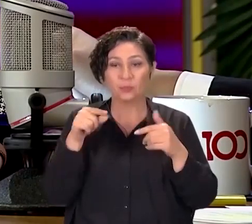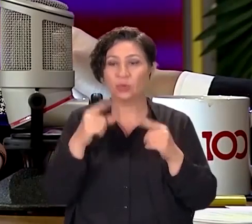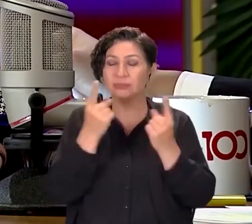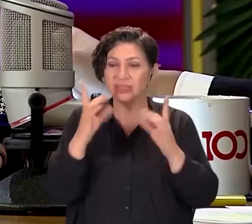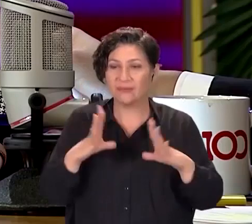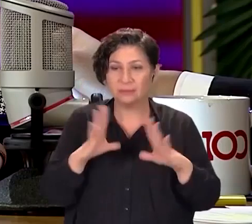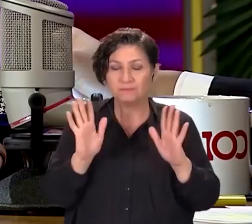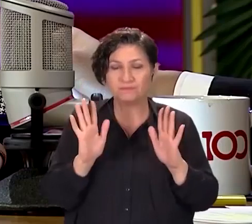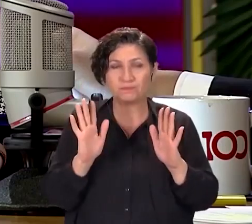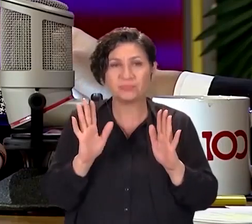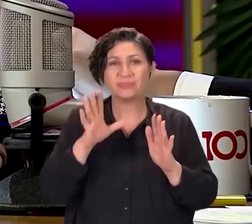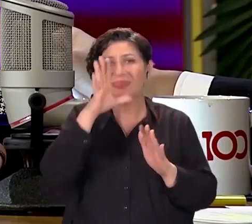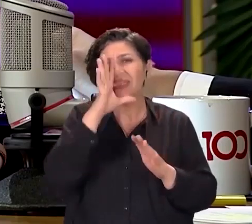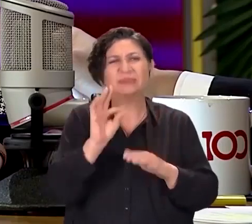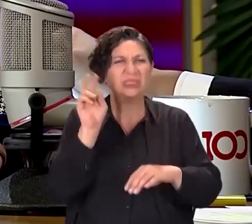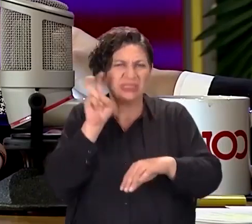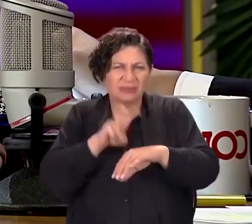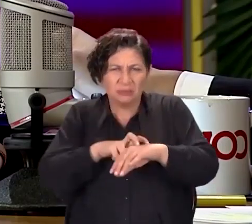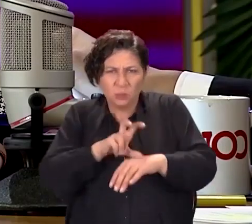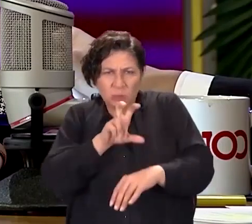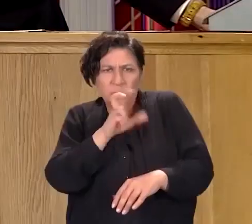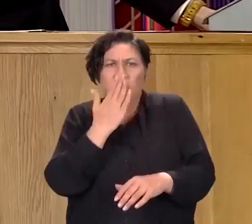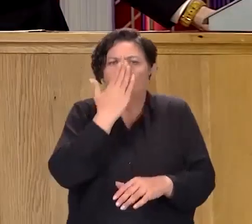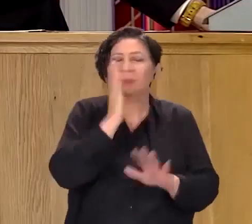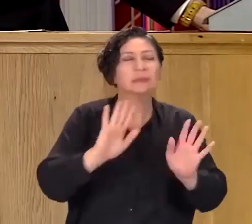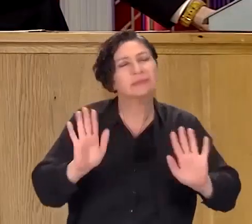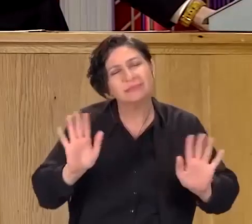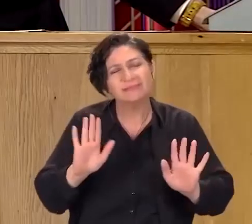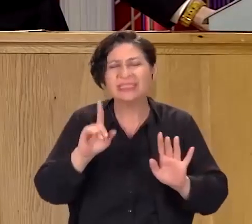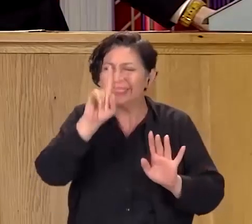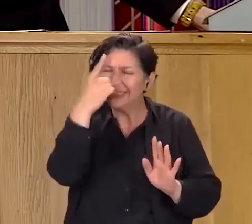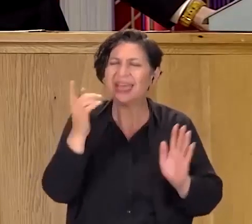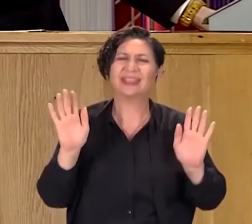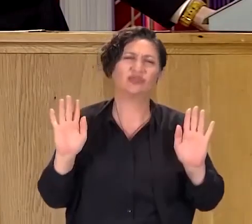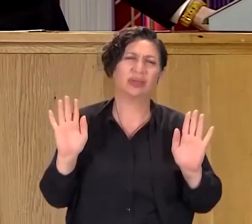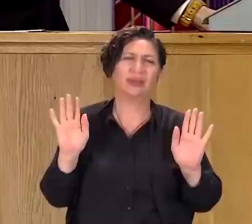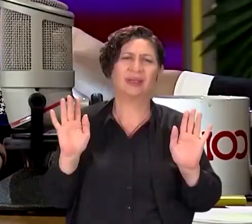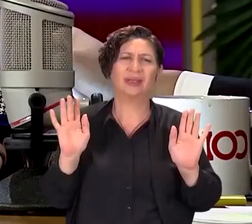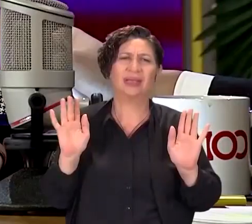Şöyle bir şey var, kimseye kinim de yok. Sadece ve sadece